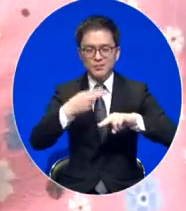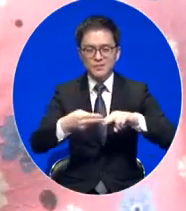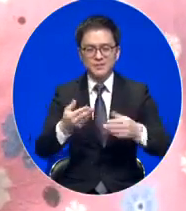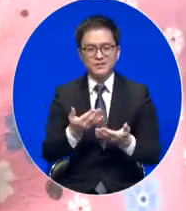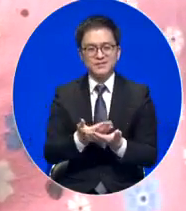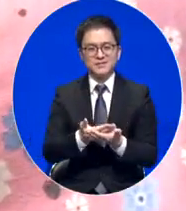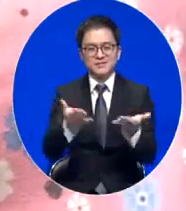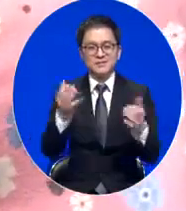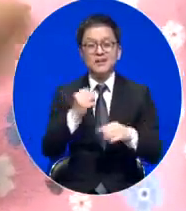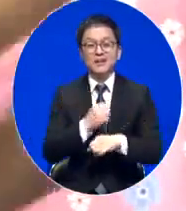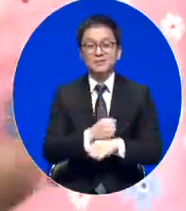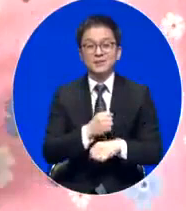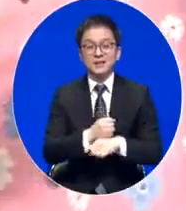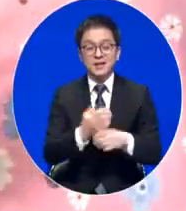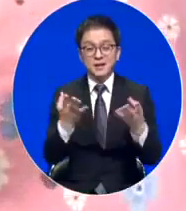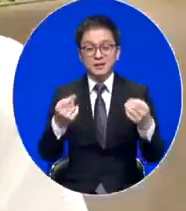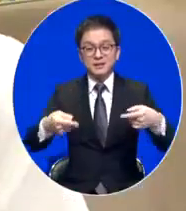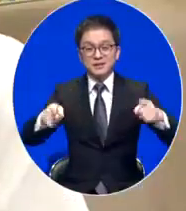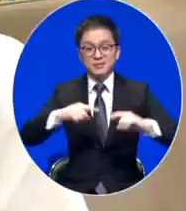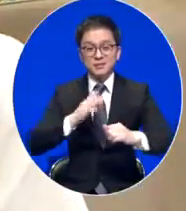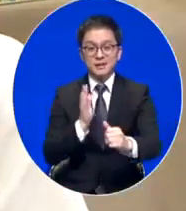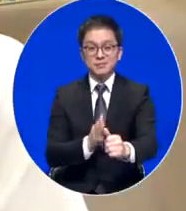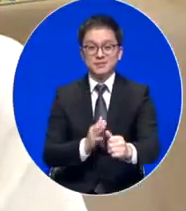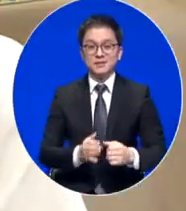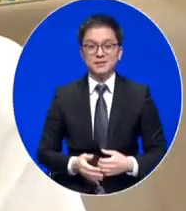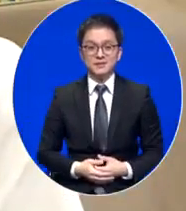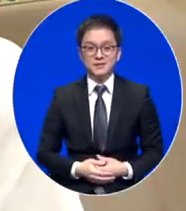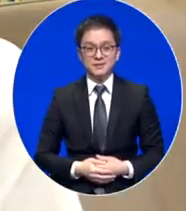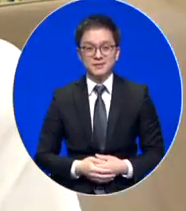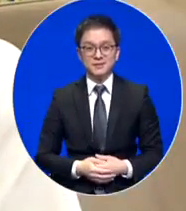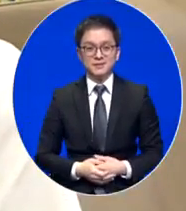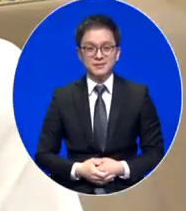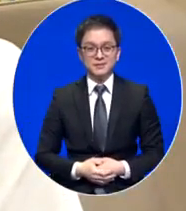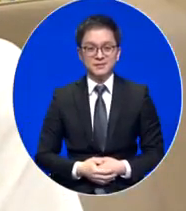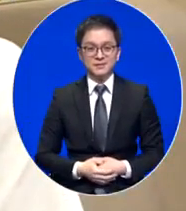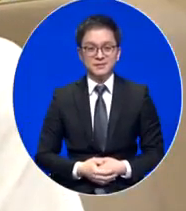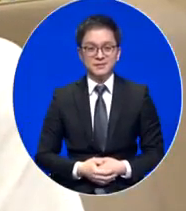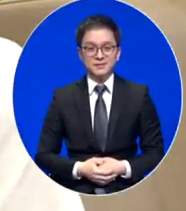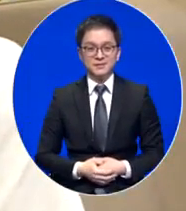에어프라이어 등 다양한 경품이 제공될 예정입니다. KTV 박천영입니다.